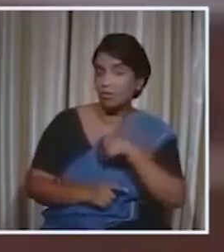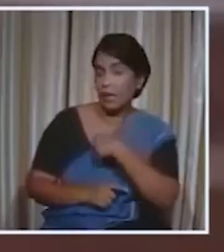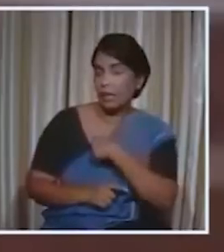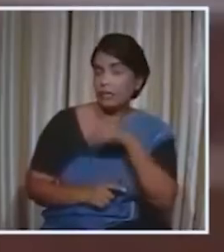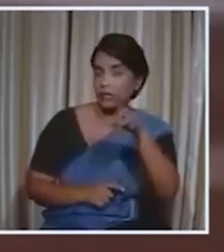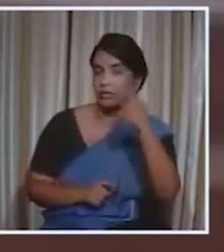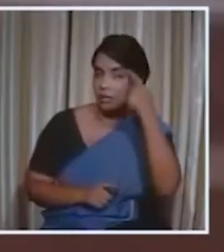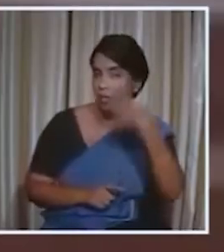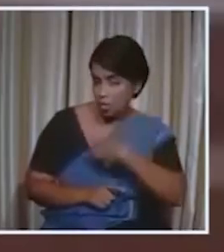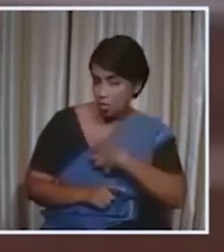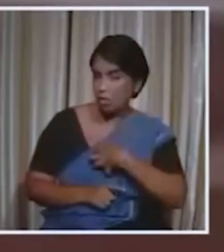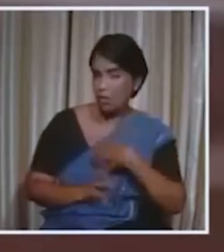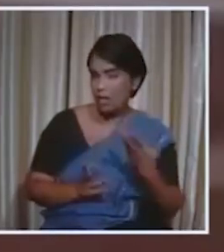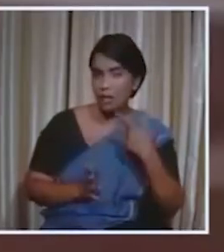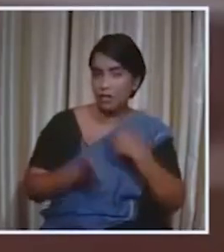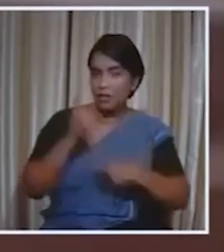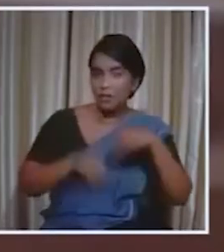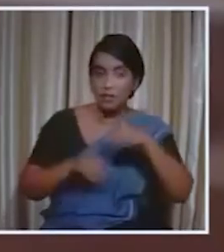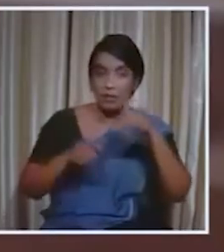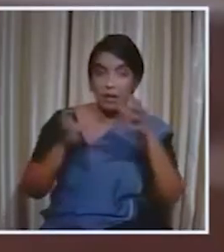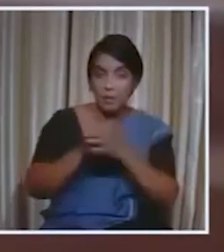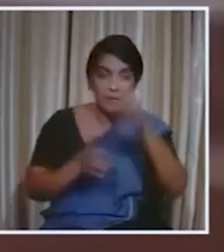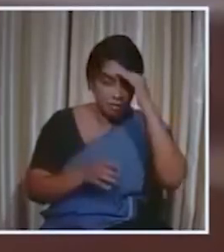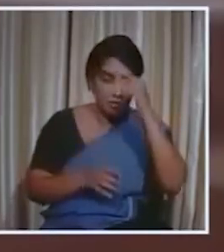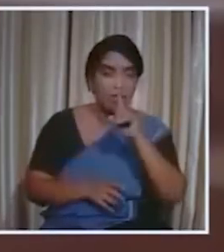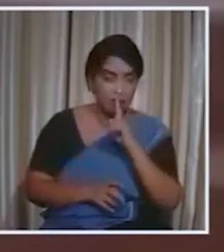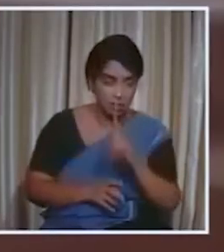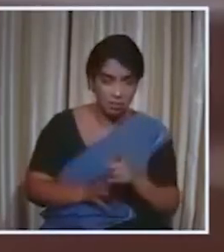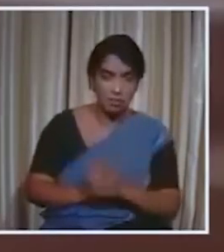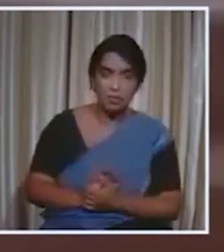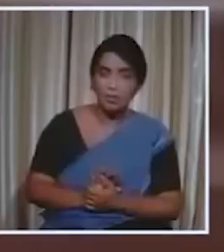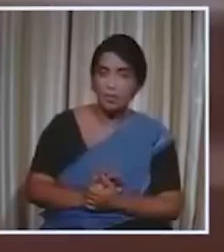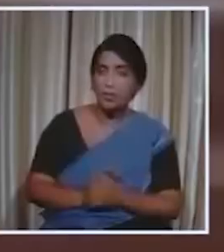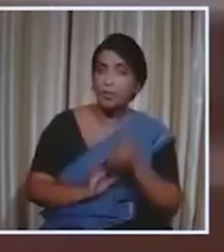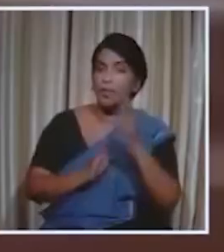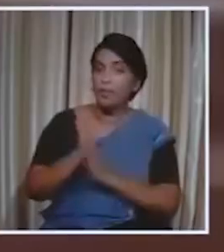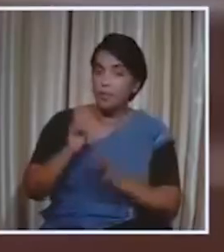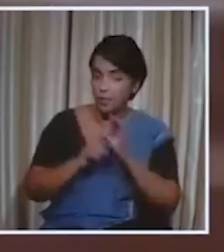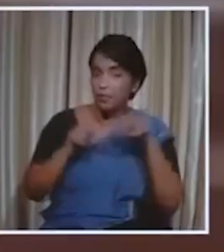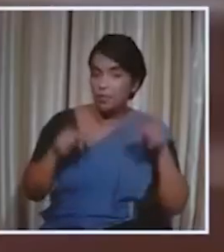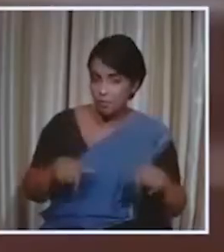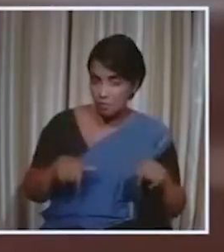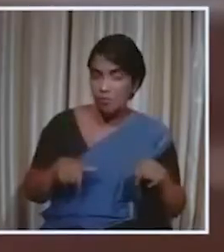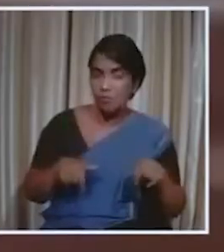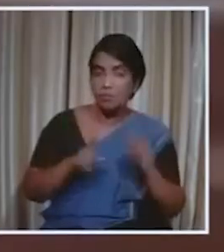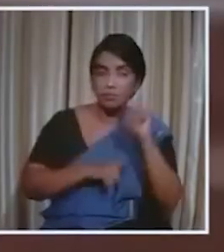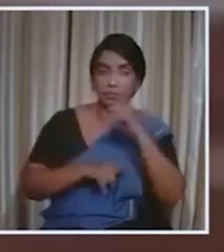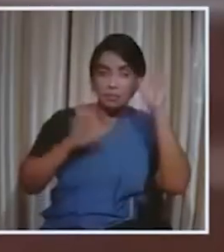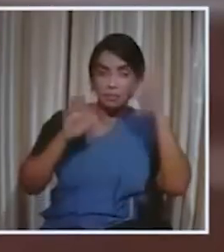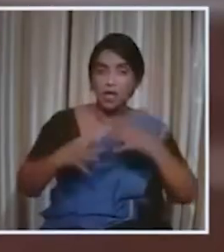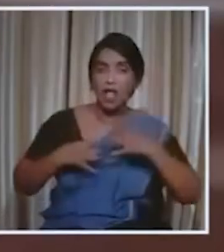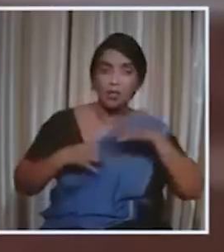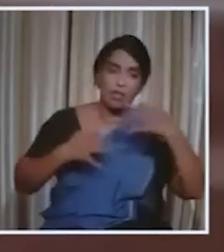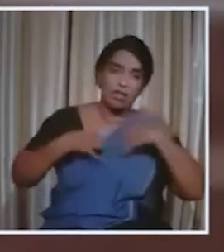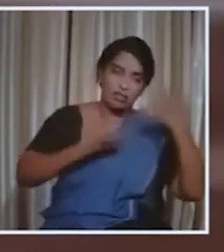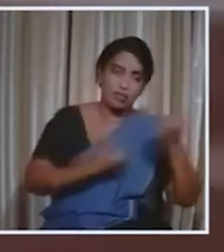ඔබතුමාලා කනගාටු වෙනවද කියලා මේ දේශපාලන පක්ෂ නායකයන්ගෙන් අපි අහන්න ඕනේ මේ මන්ත්‍රීවරු අද මේ සභාවට නනුන් ගැඳුන් ඉල්ලගෙන